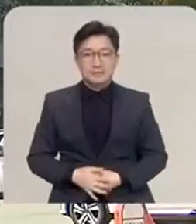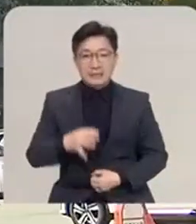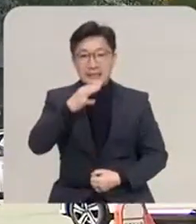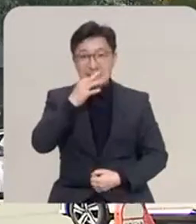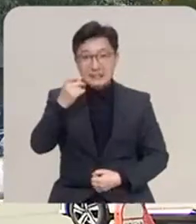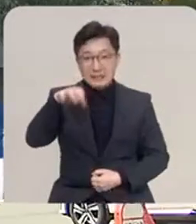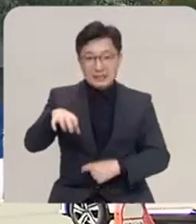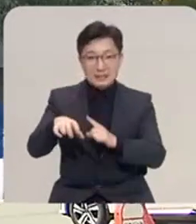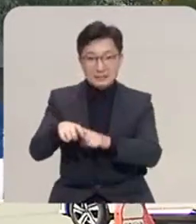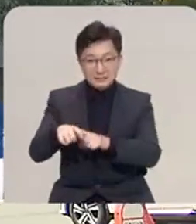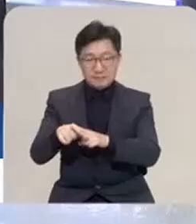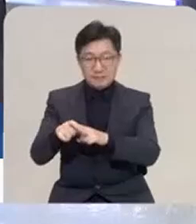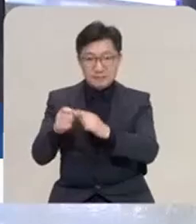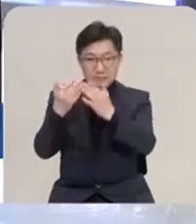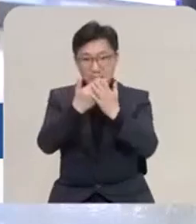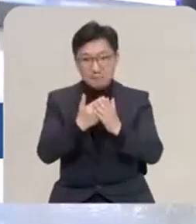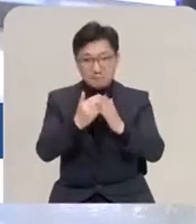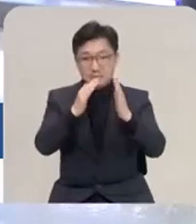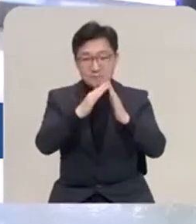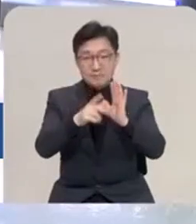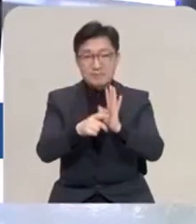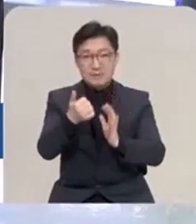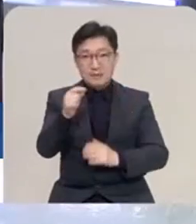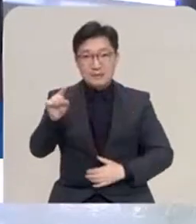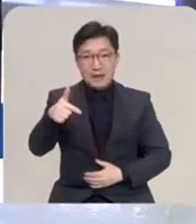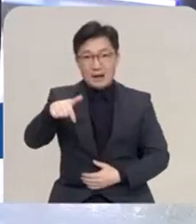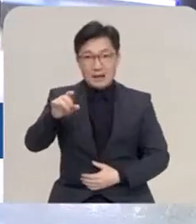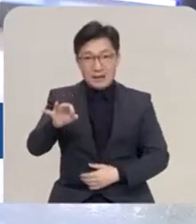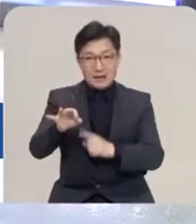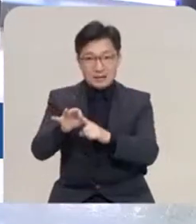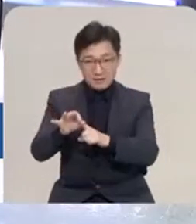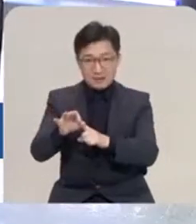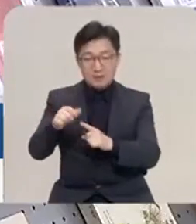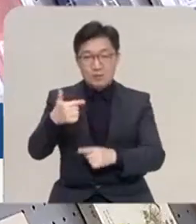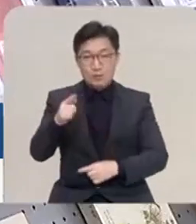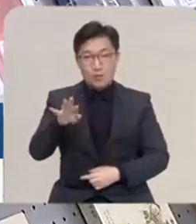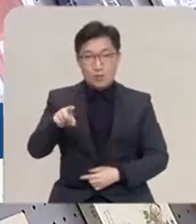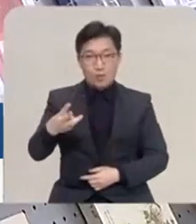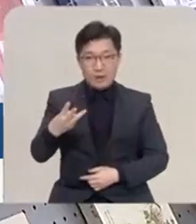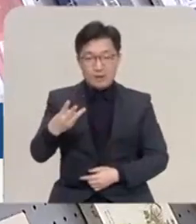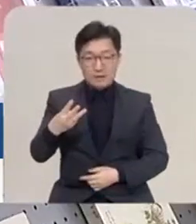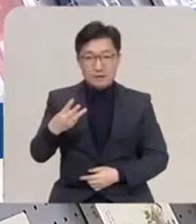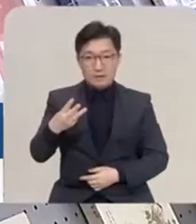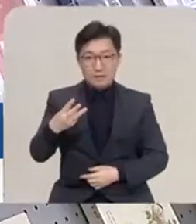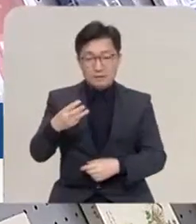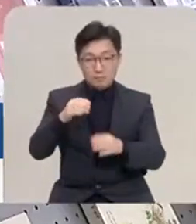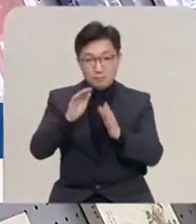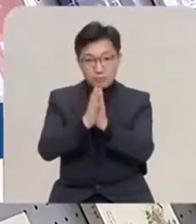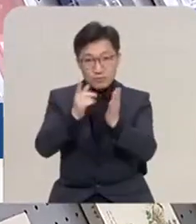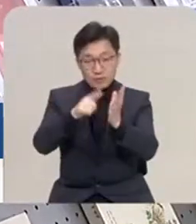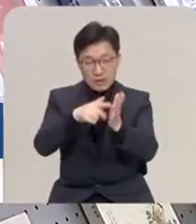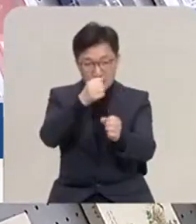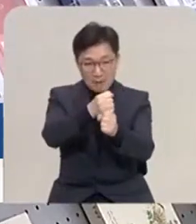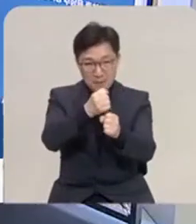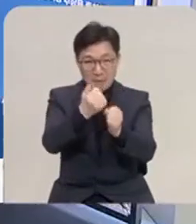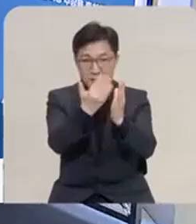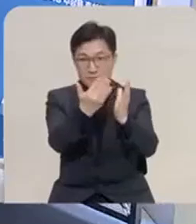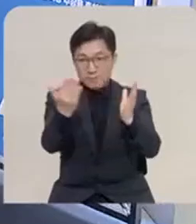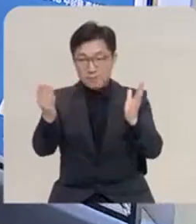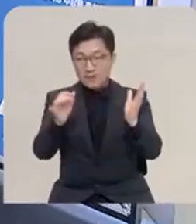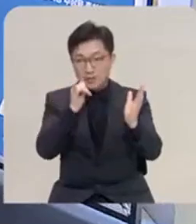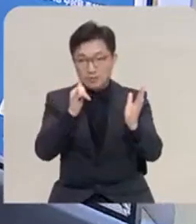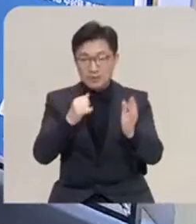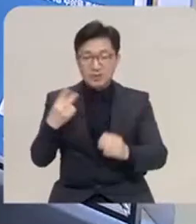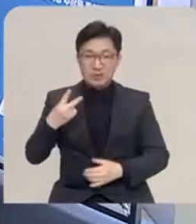익산의 한 시립도서관에서는 한강 작가의 노벨문학상 수상을 기념해 특별 서가가 마련됐습니다.